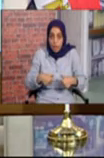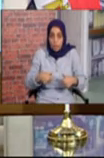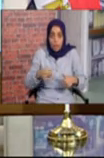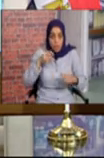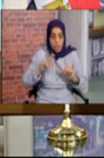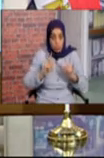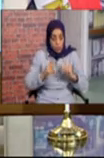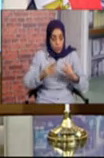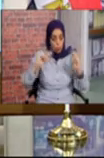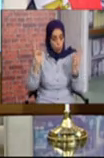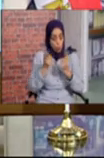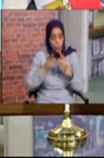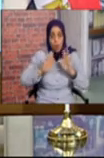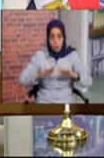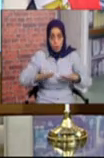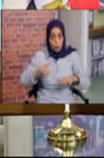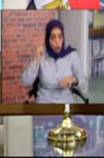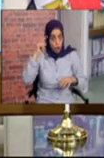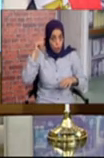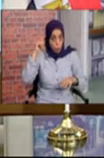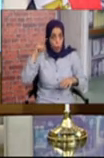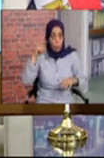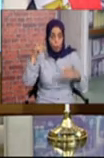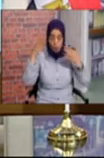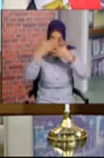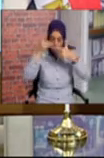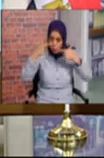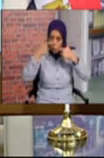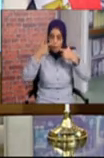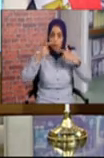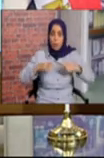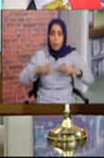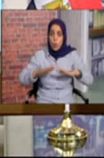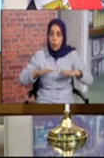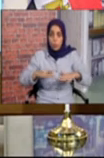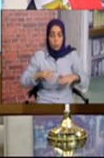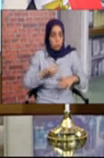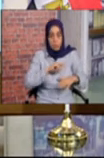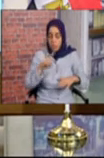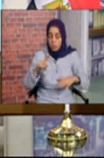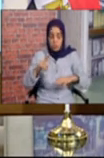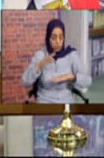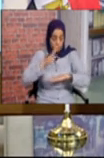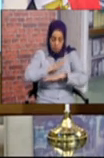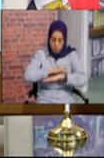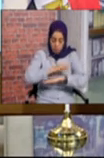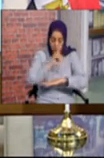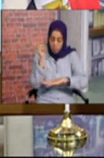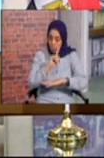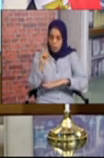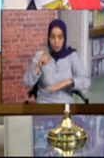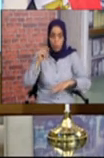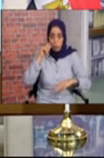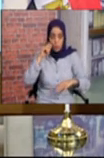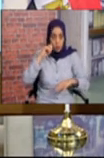البلاد الأوروبية برضو عندهم إرهاب، وعندهم حضرتك ما فيش احترام لحقوق الإنسان. لو أنا